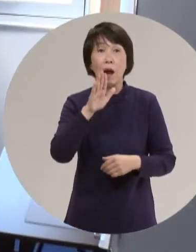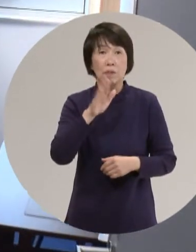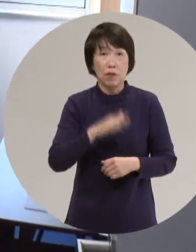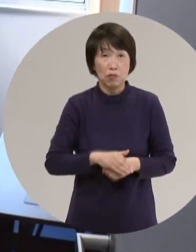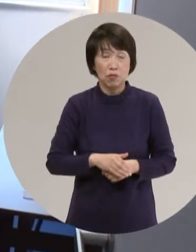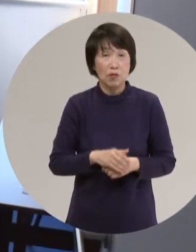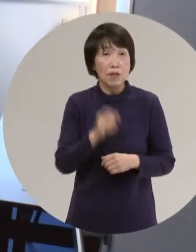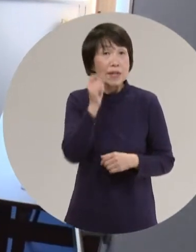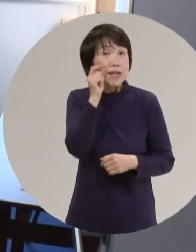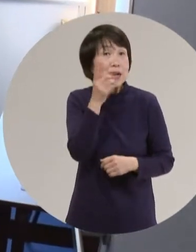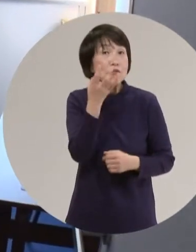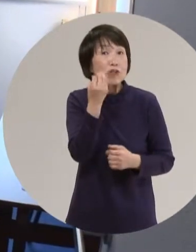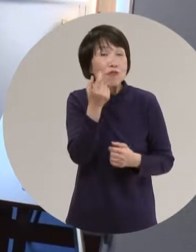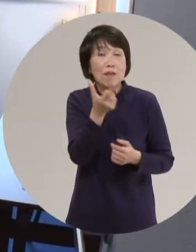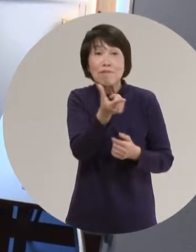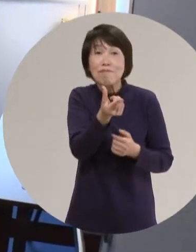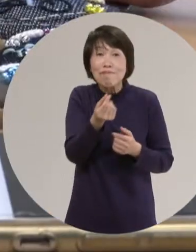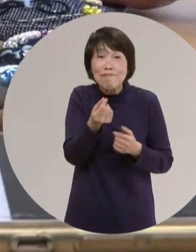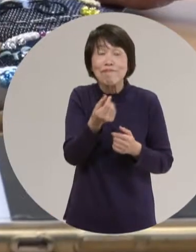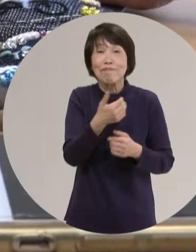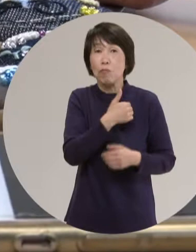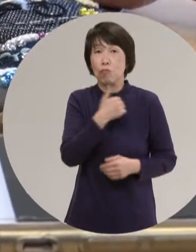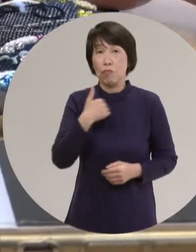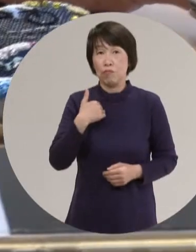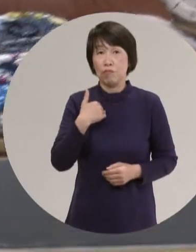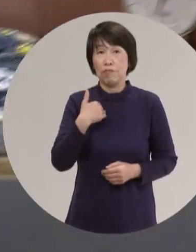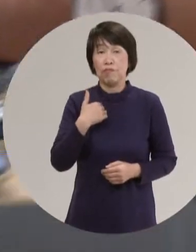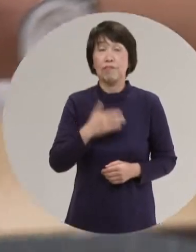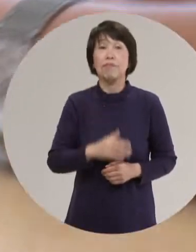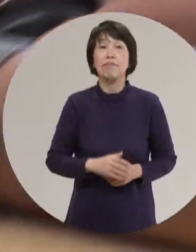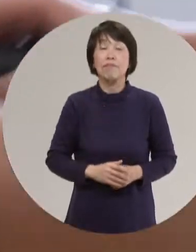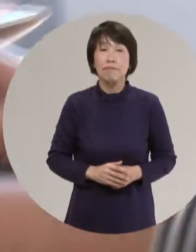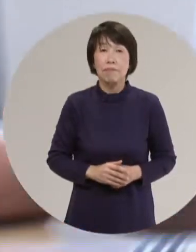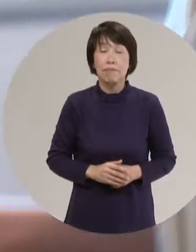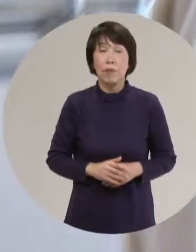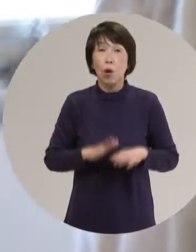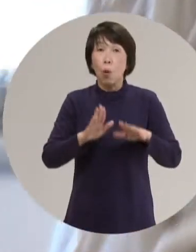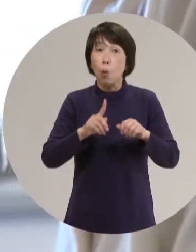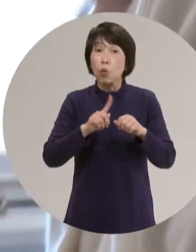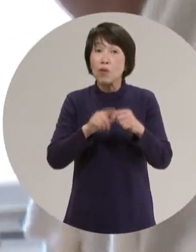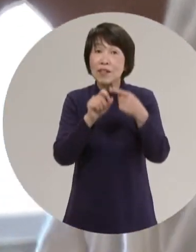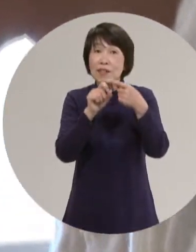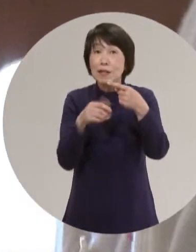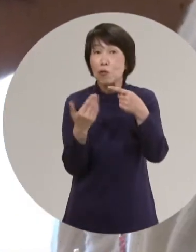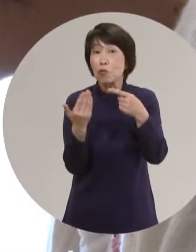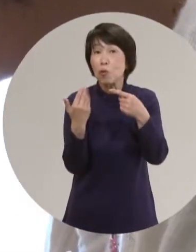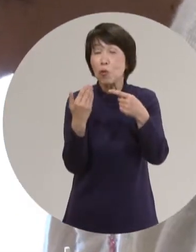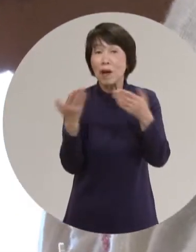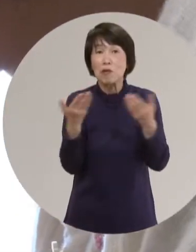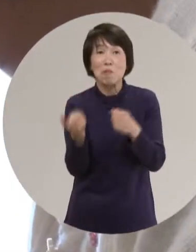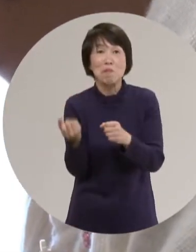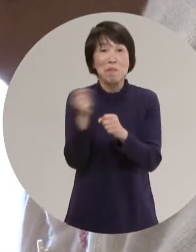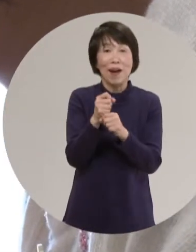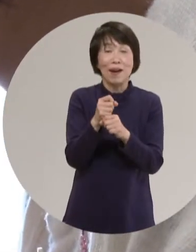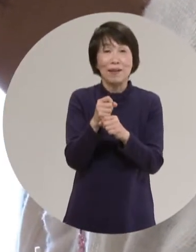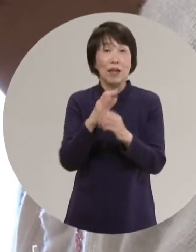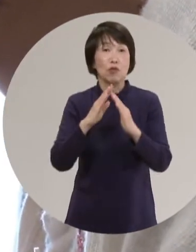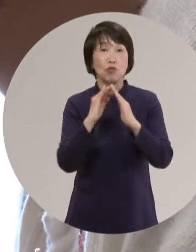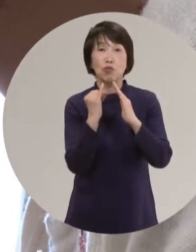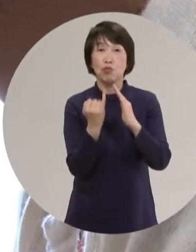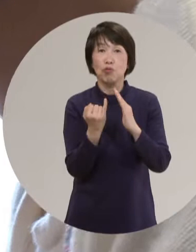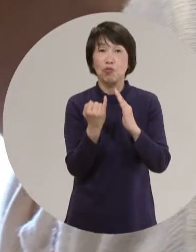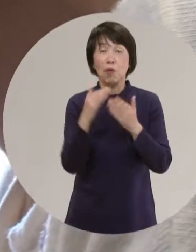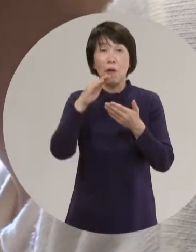額制で事務所として利用できるんです。こちらは今年1月に起業したばかりの主婦の浅田